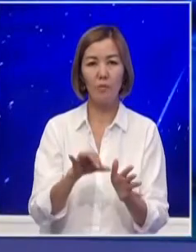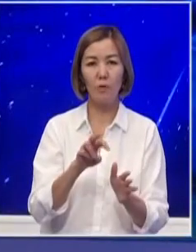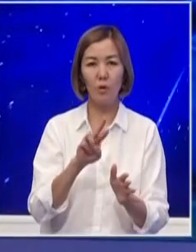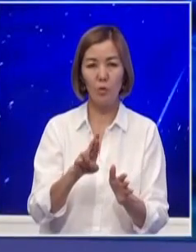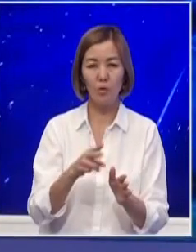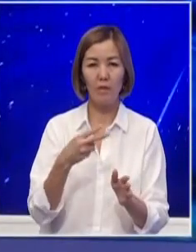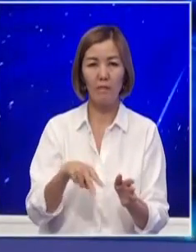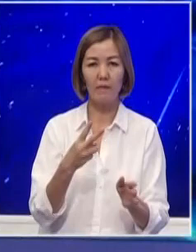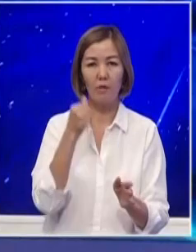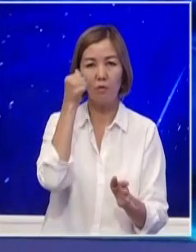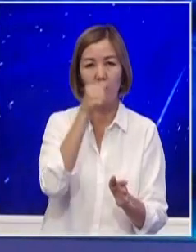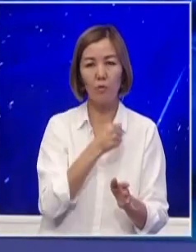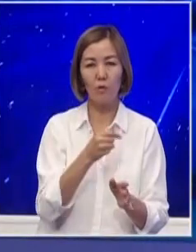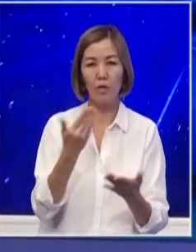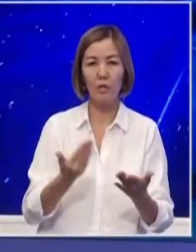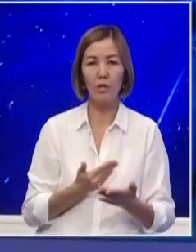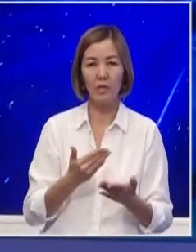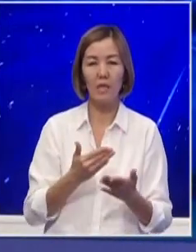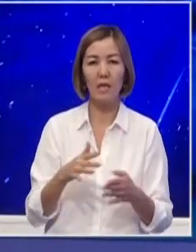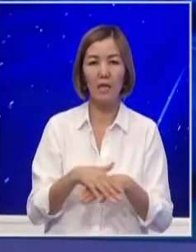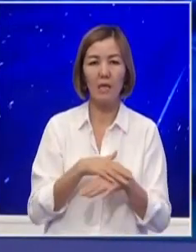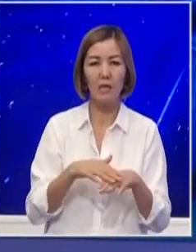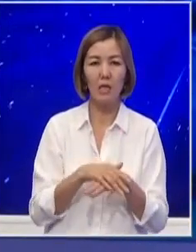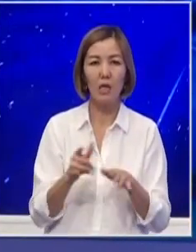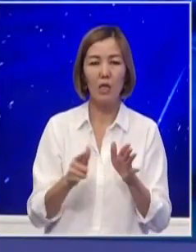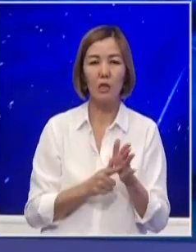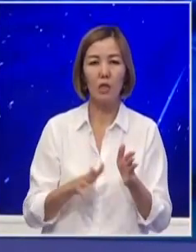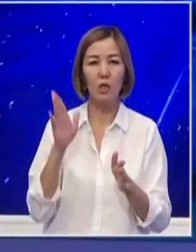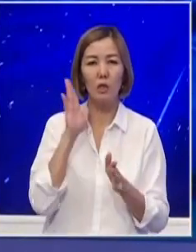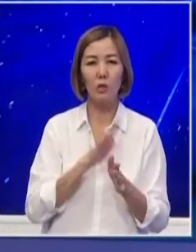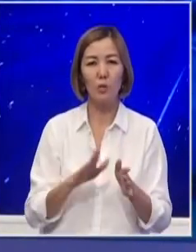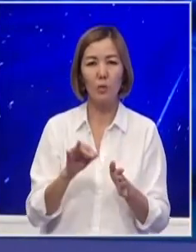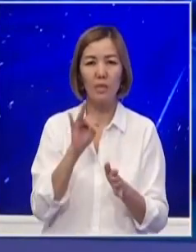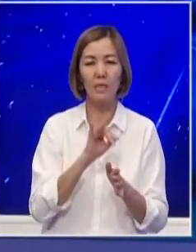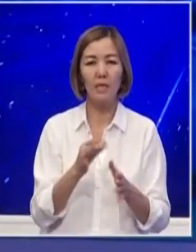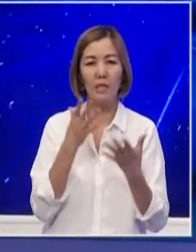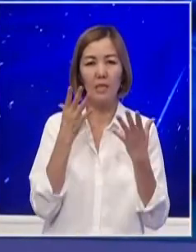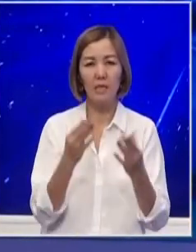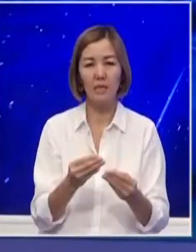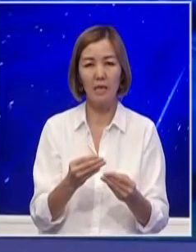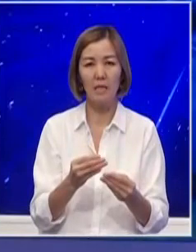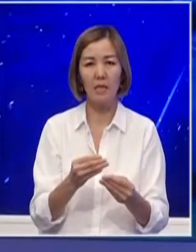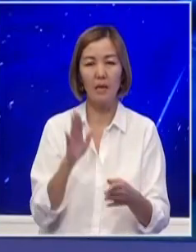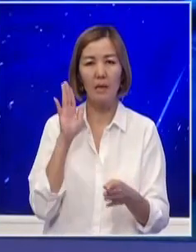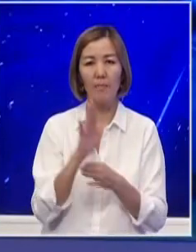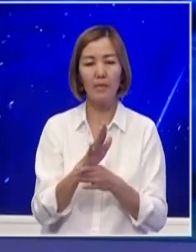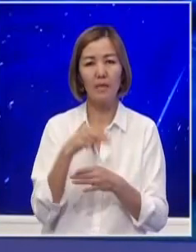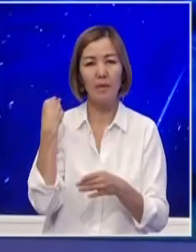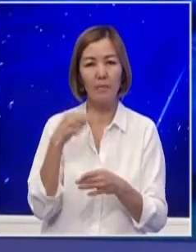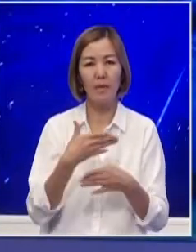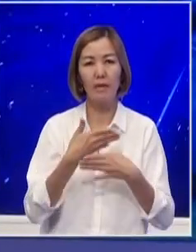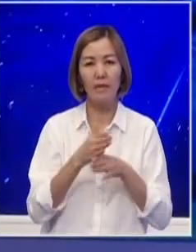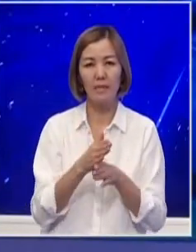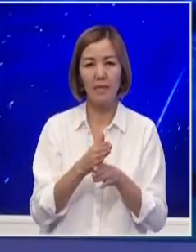Восьмого июня 2022 года для жителей края ЖТСУ стал поистине исторической датой. Именно в этот день постановлением президента состоялось